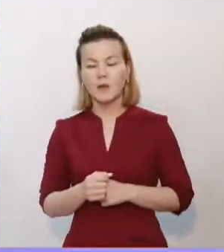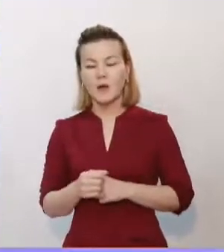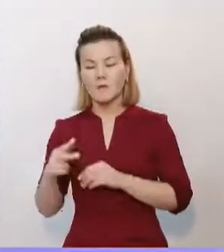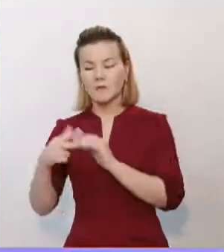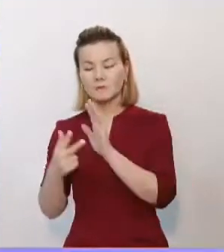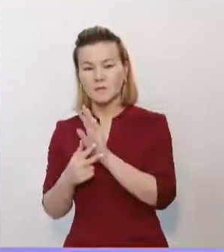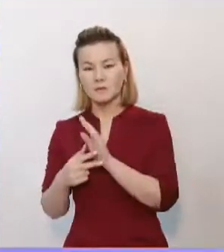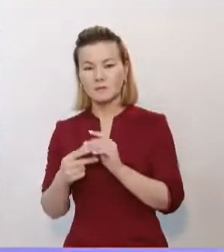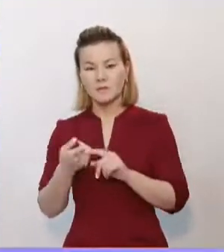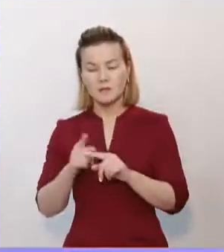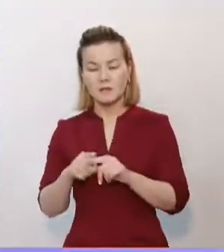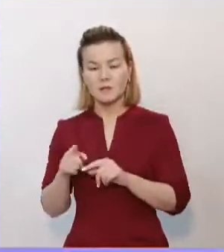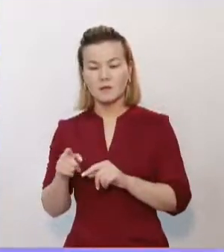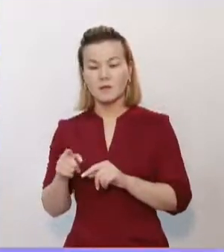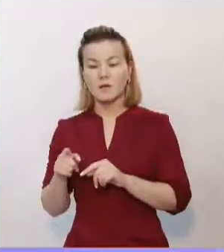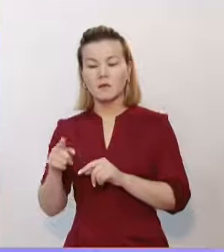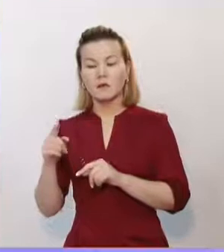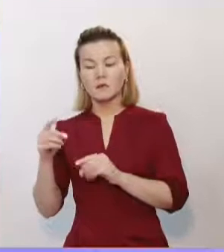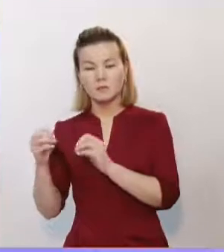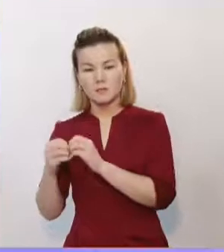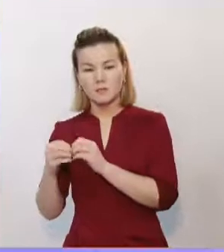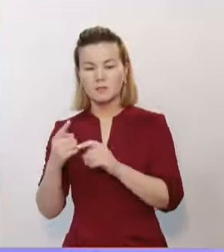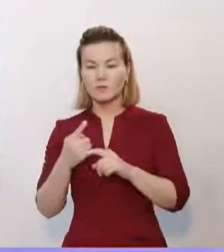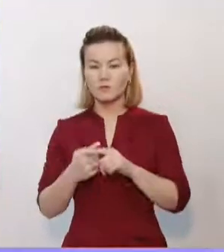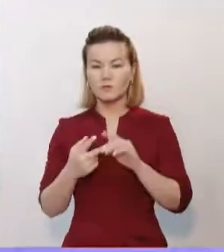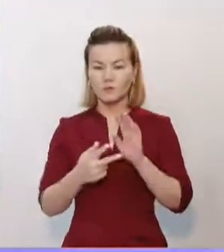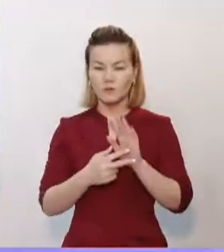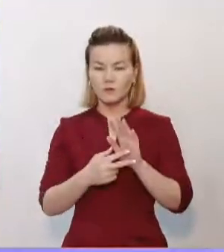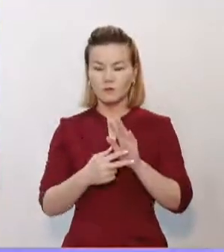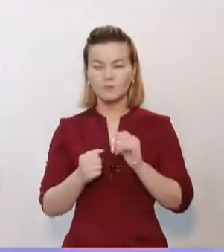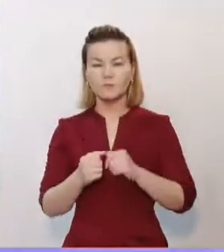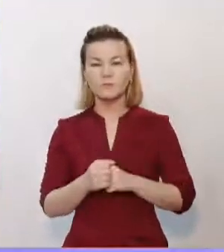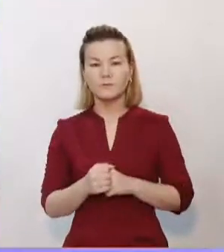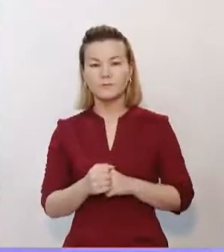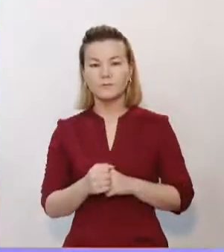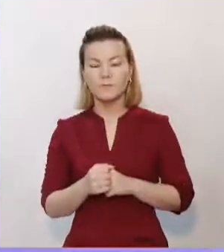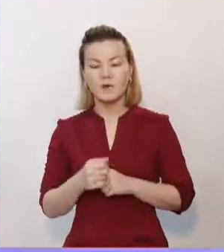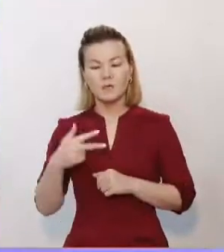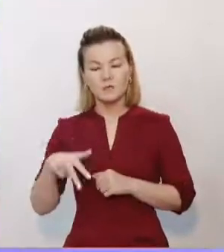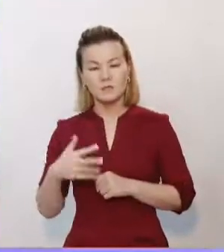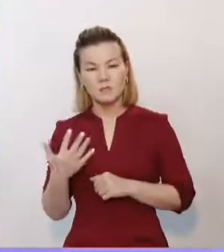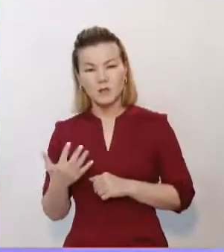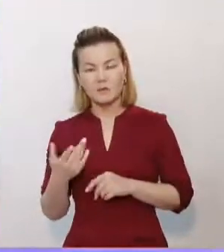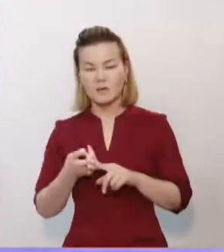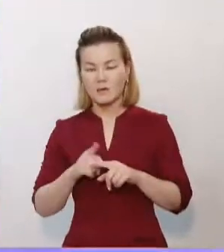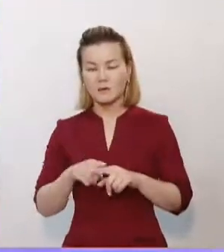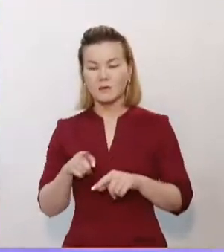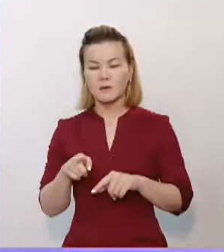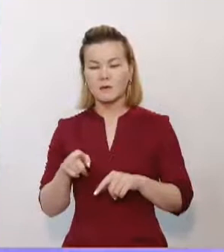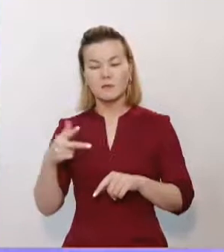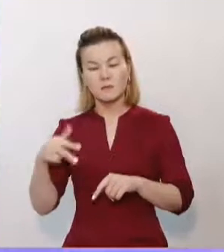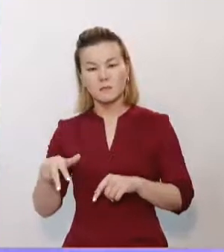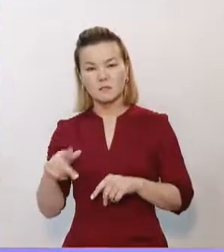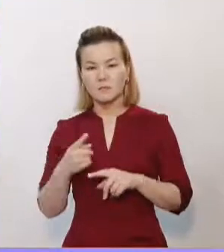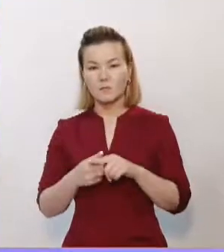18 – это 10 плюс 8. 35 – это